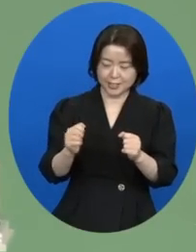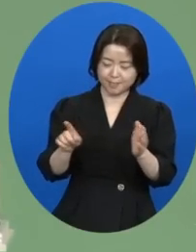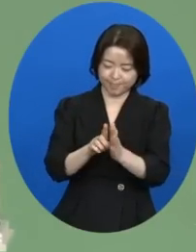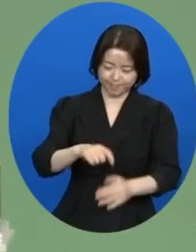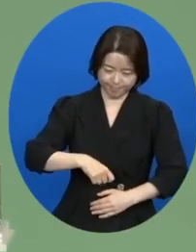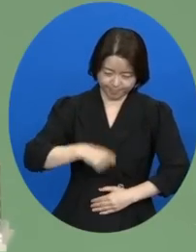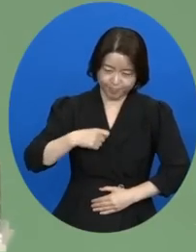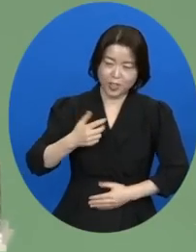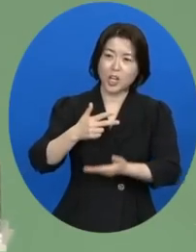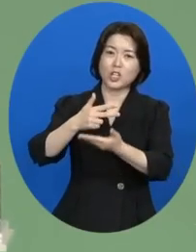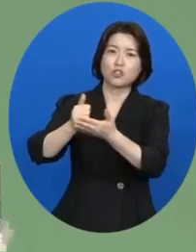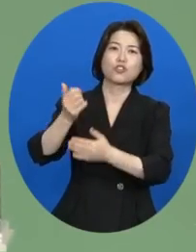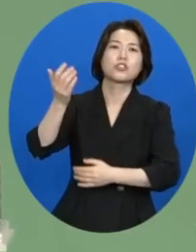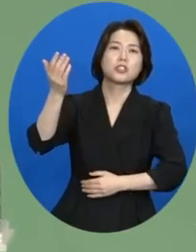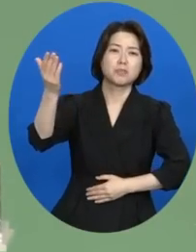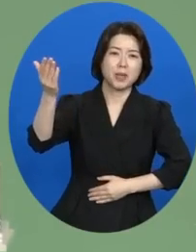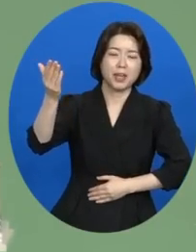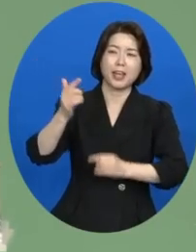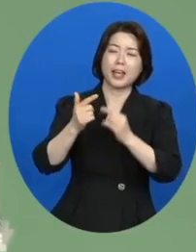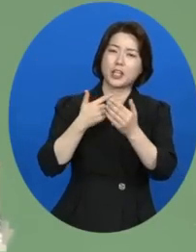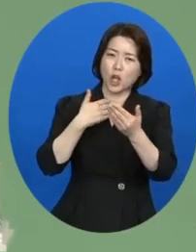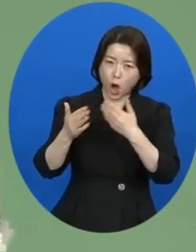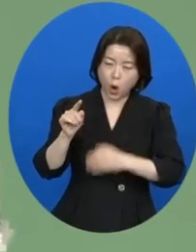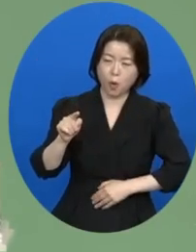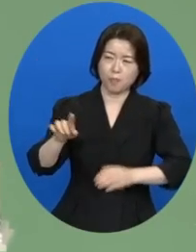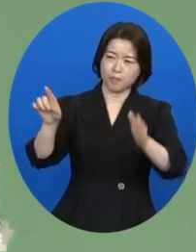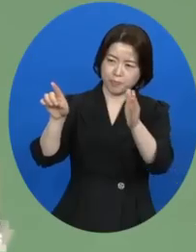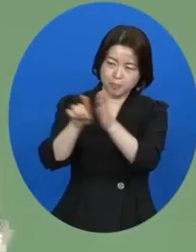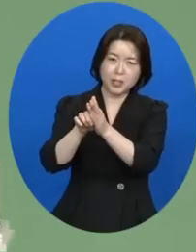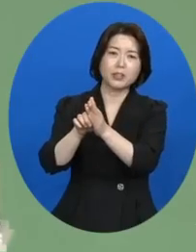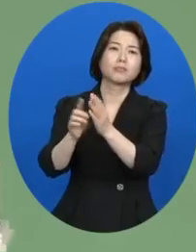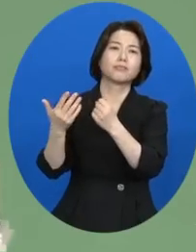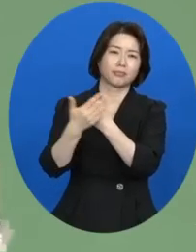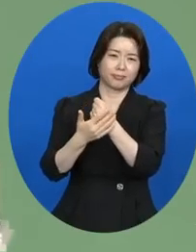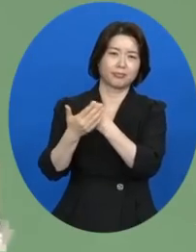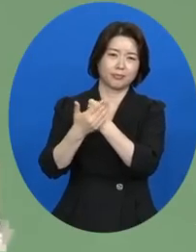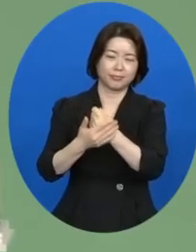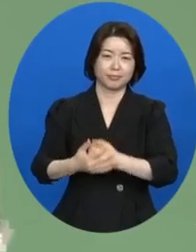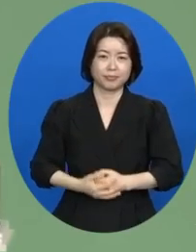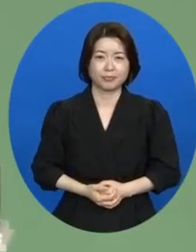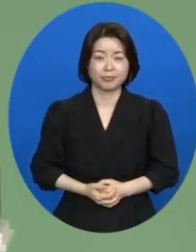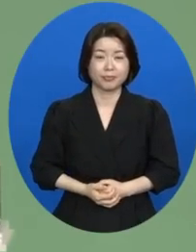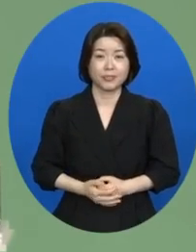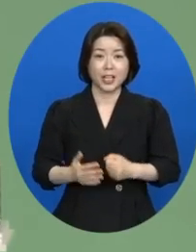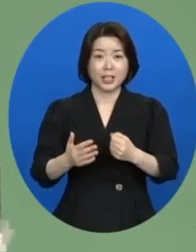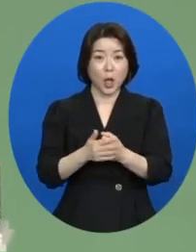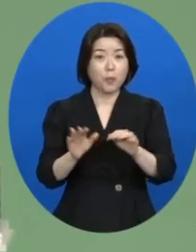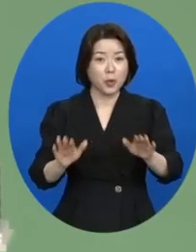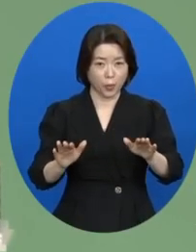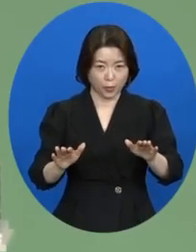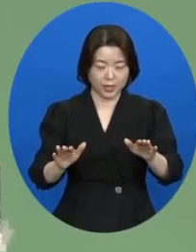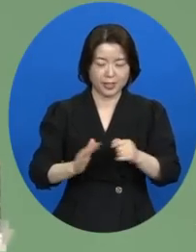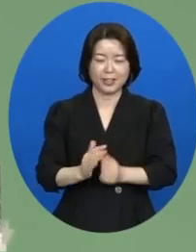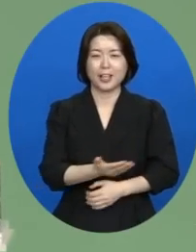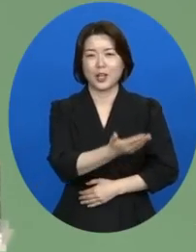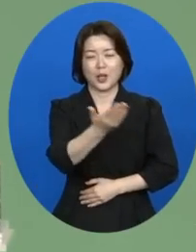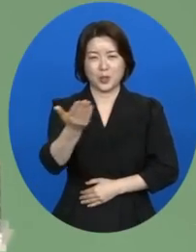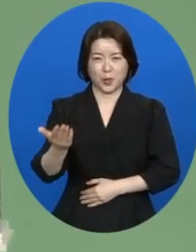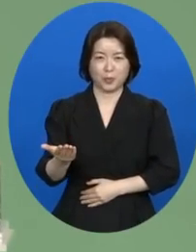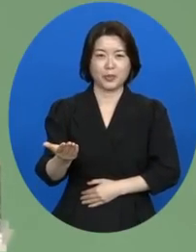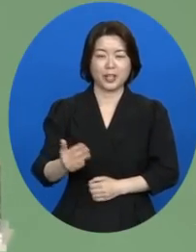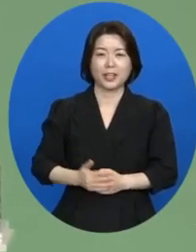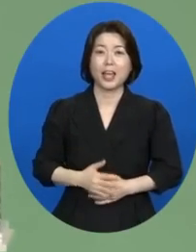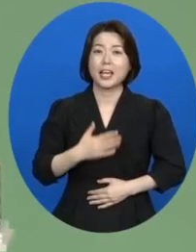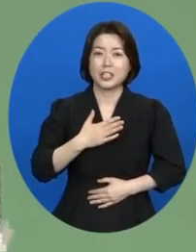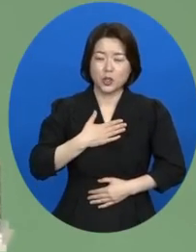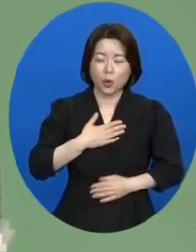신실하신 주님에 대한 경험과 믿음이었습니다. 그래서 오늘 여러분들께